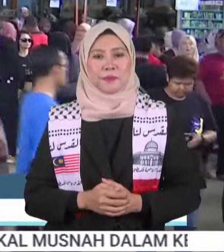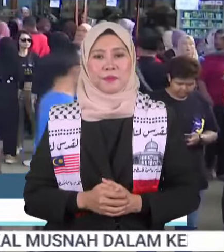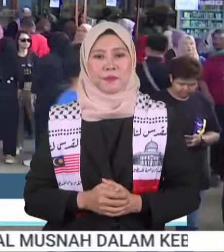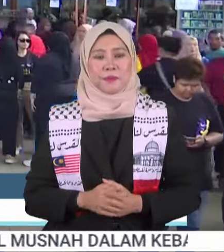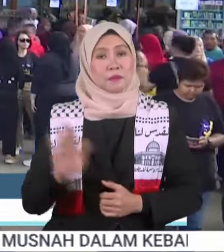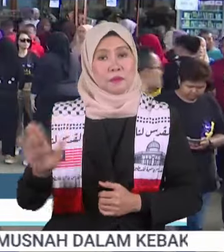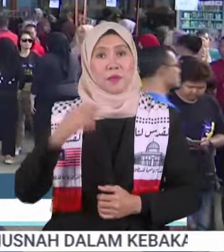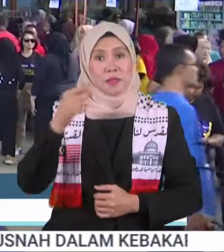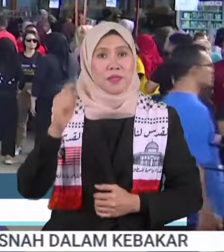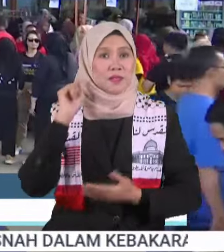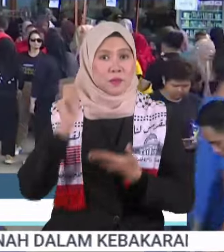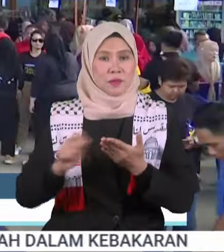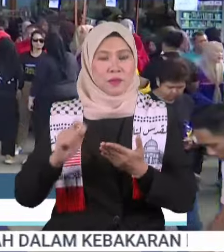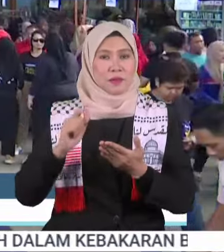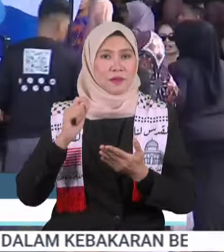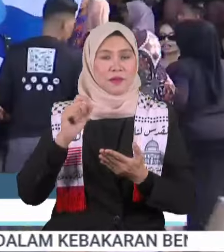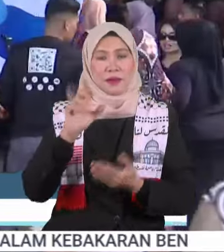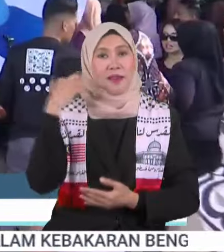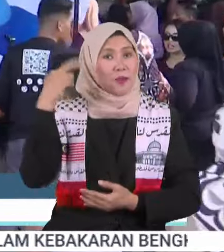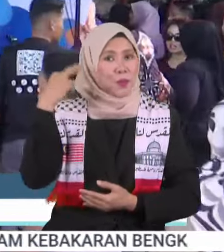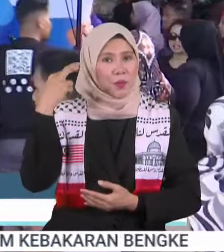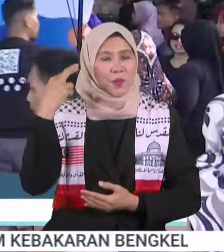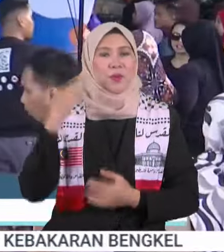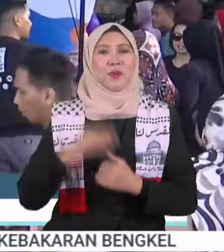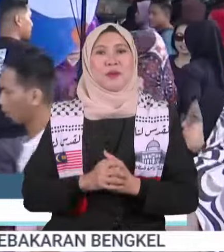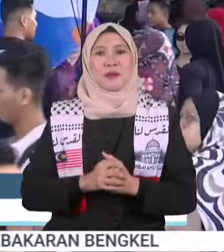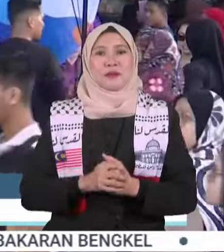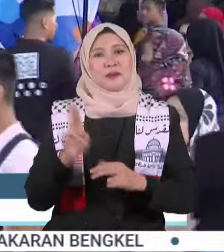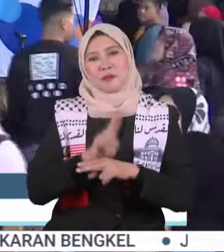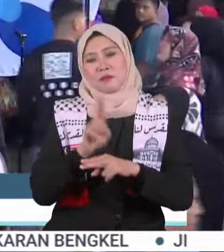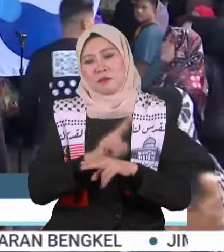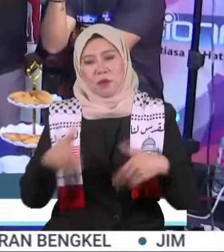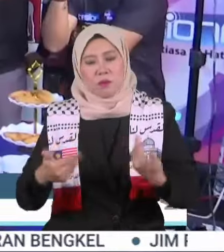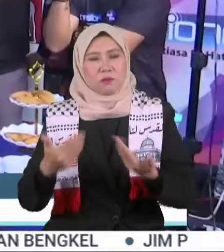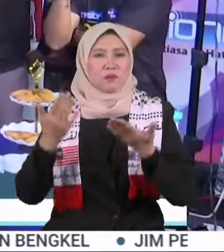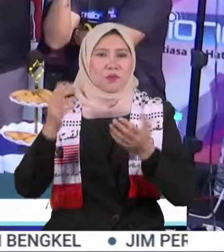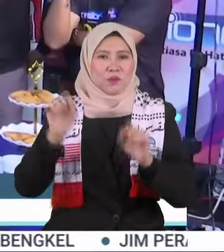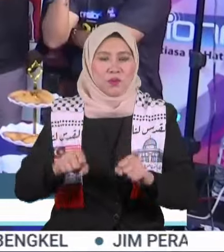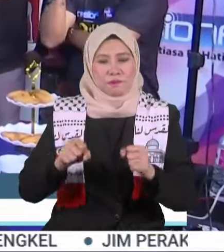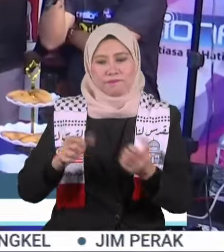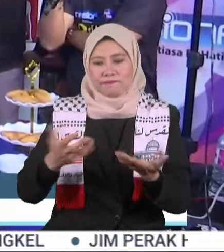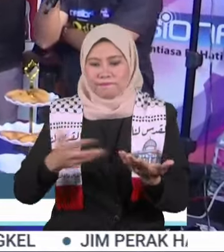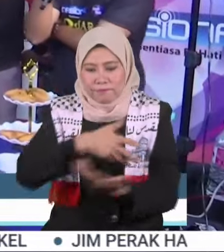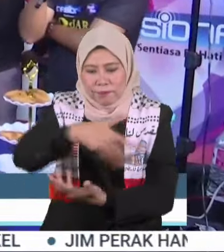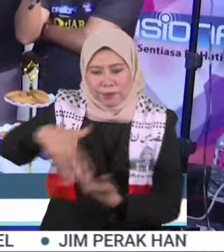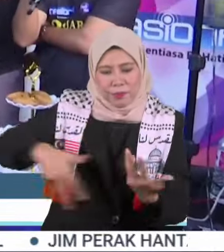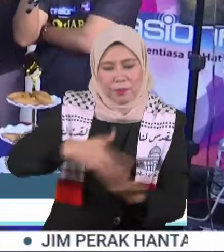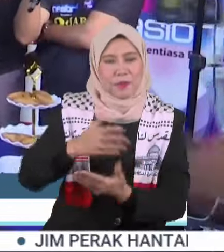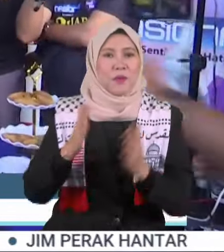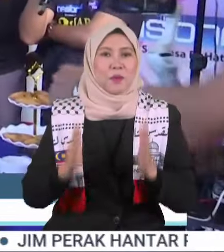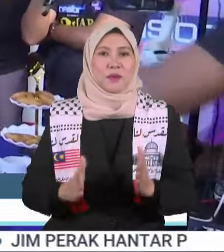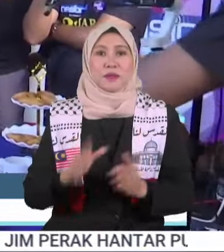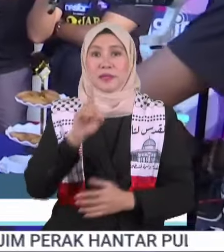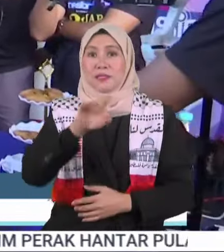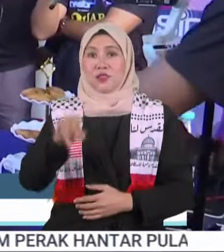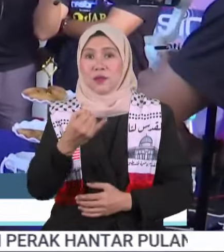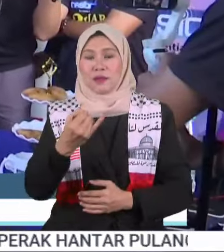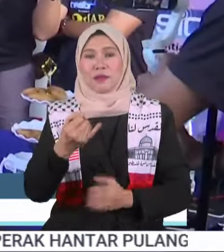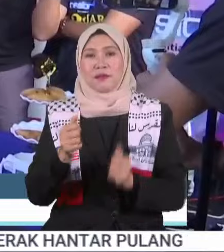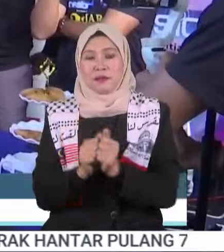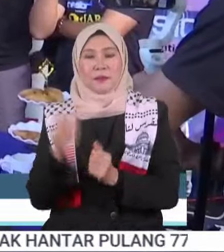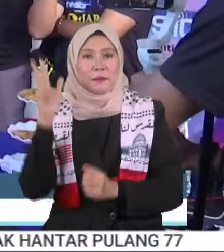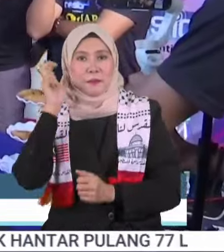Jelas beliau, sebagai stesen radio tonggak DRTM, pendekatan digunapakai menjadi medium untuk mendekatkan hubungan antara penyampai-penyampai radio